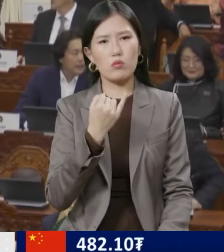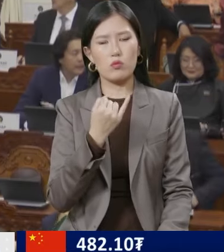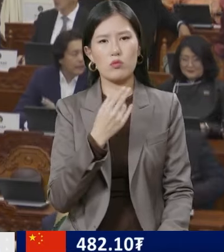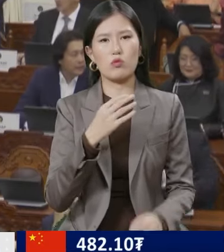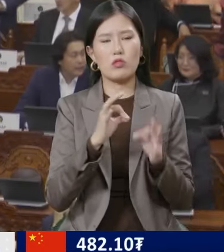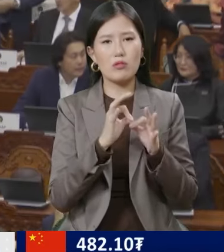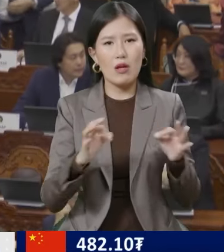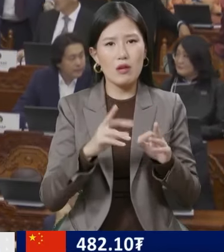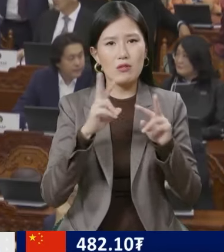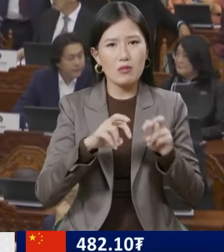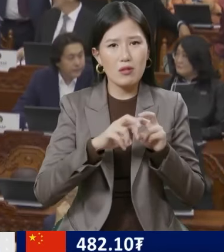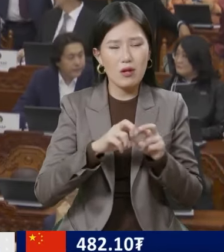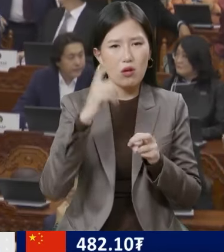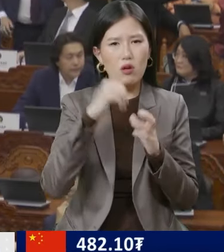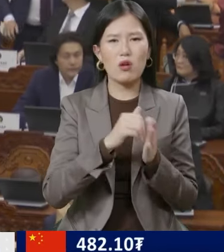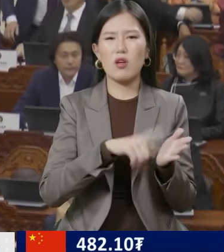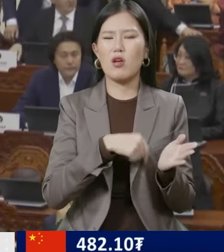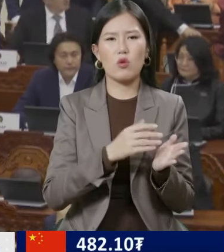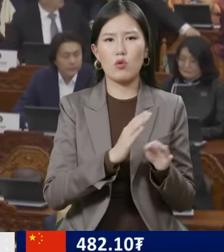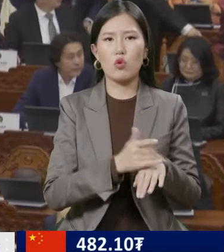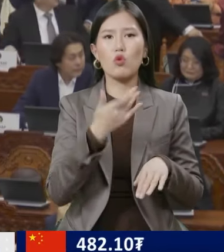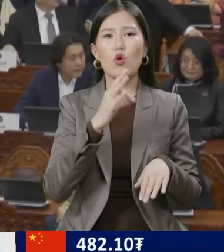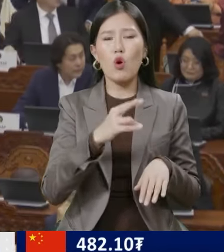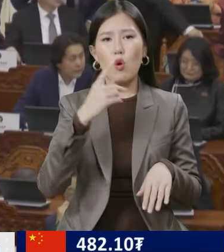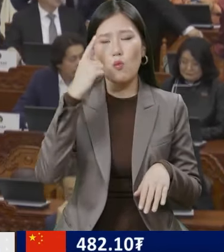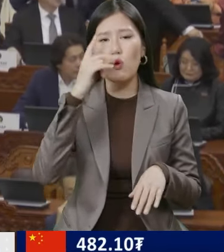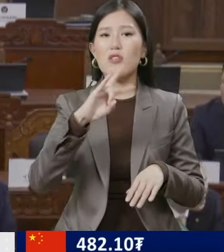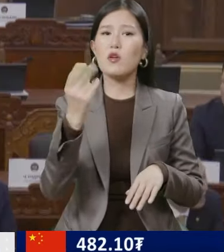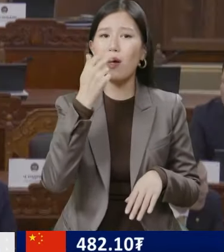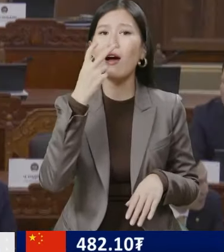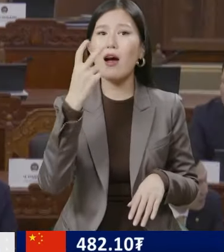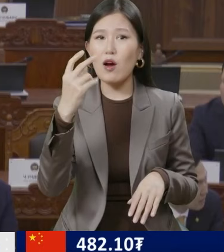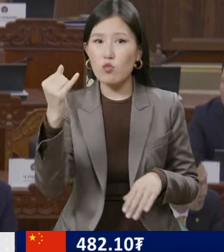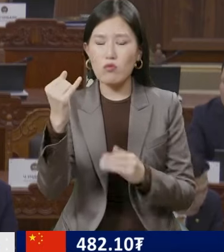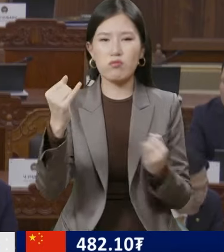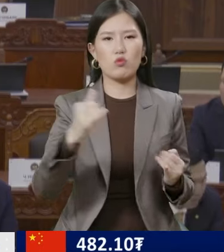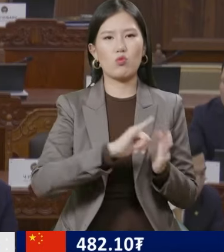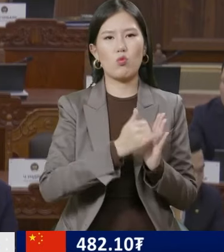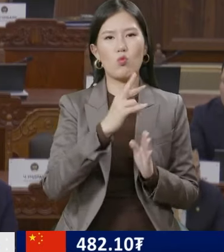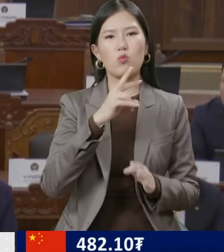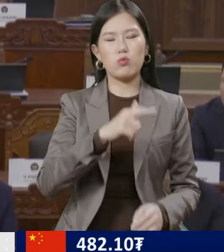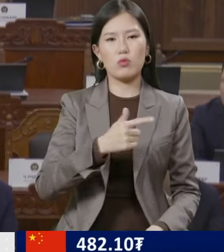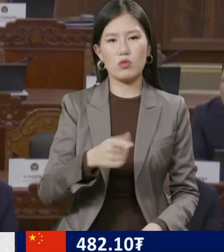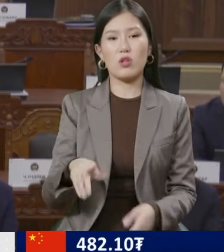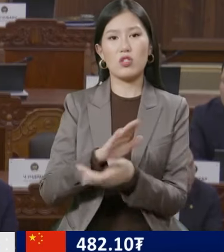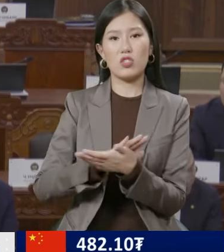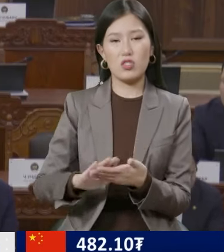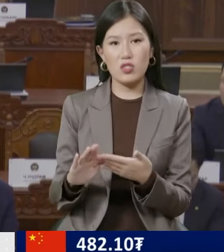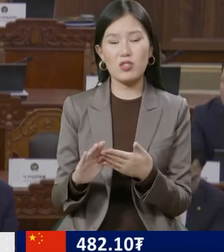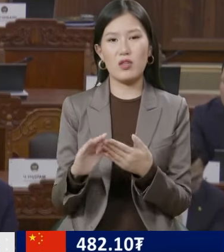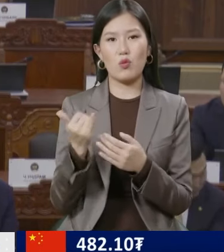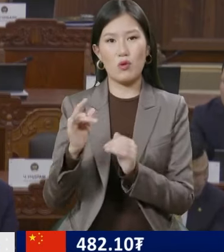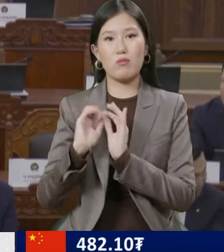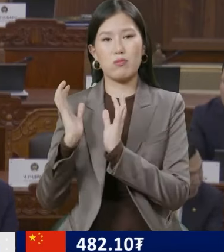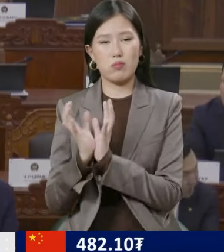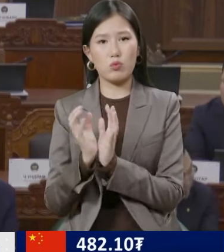ширийн ойлгох гэж суухын оронд Монголын нийгмээ харахад хангалттай байх нь. За тийм учраас шинэ үеийн парламент үе үеийн хуульд анализ хийж хүний